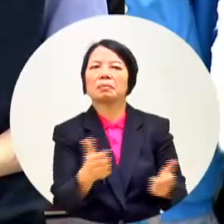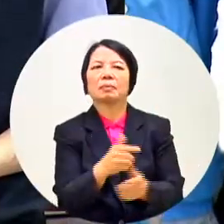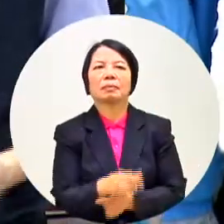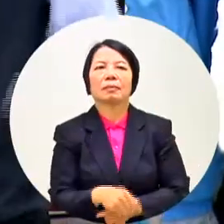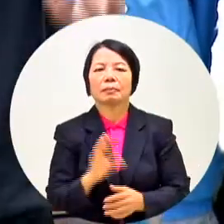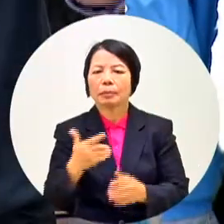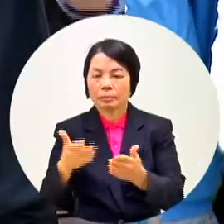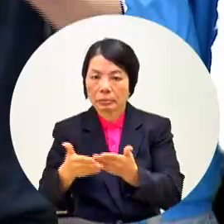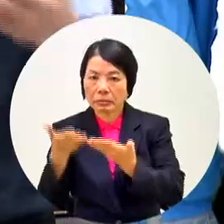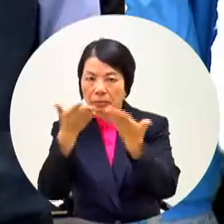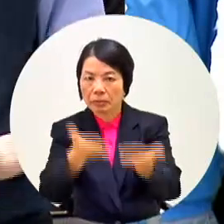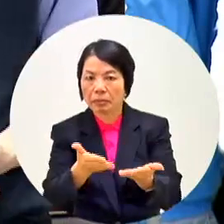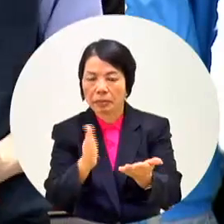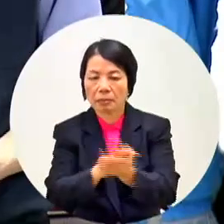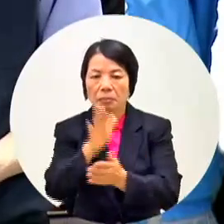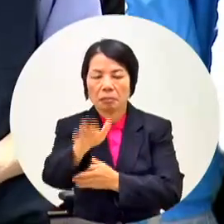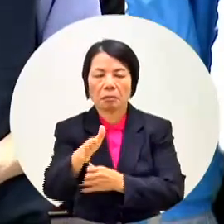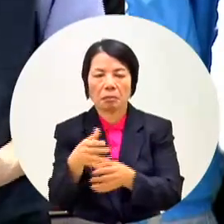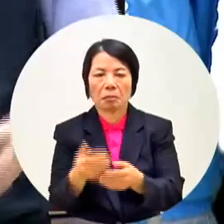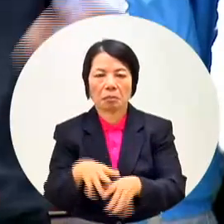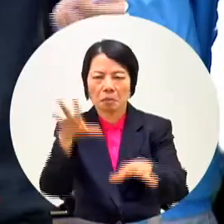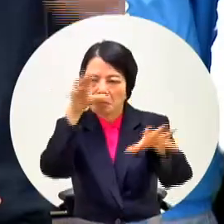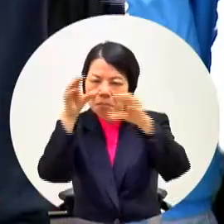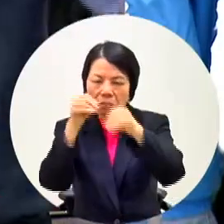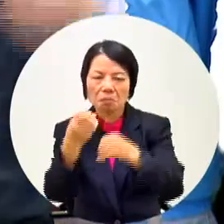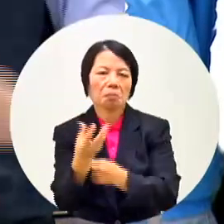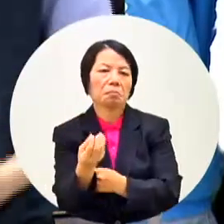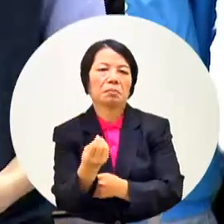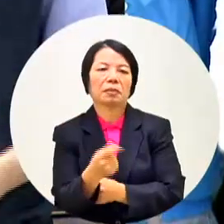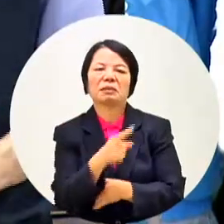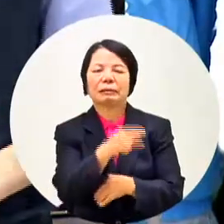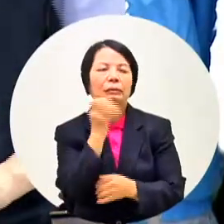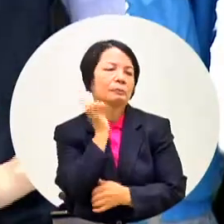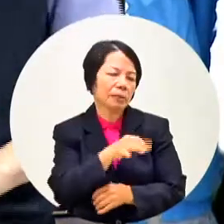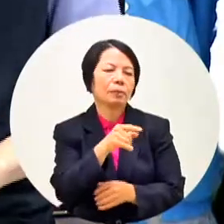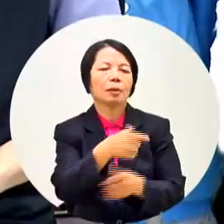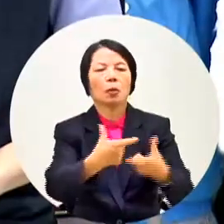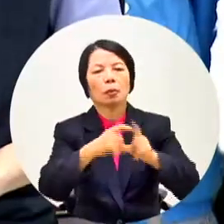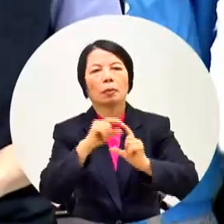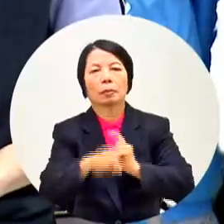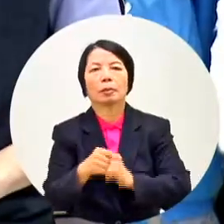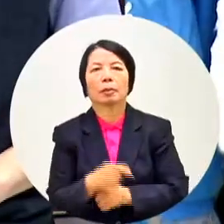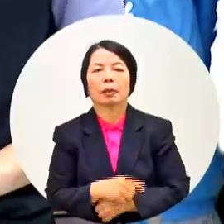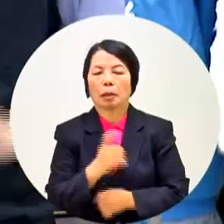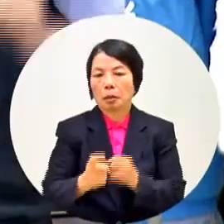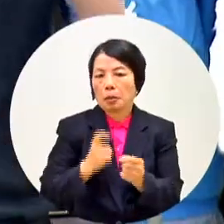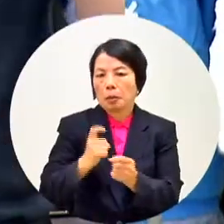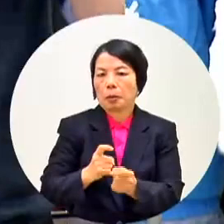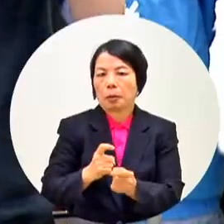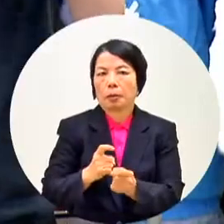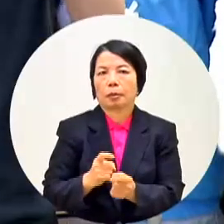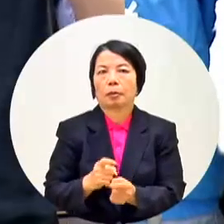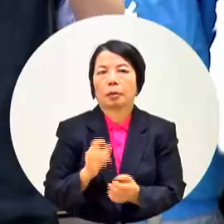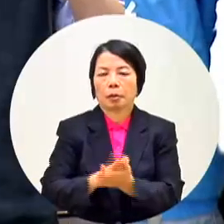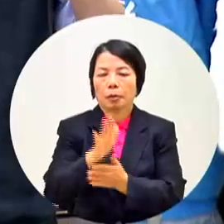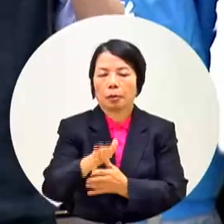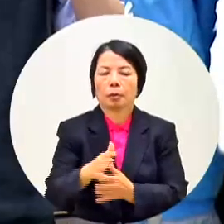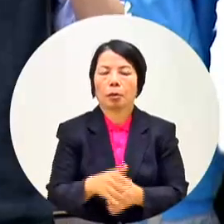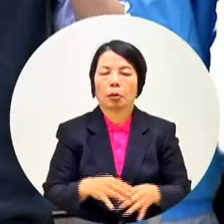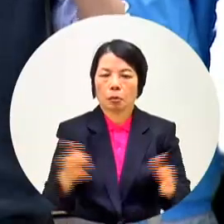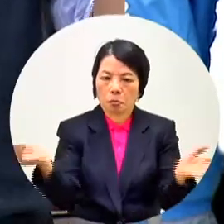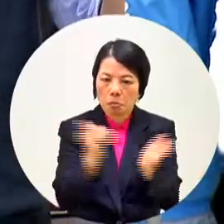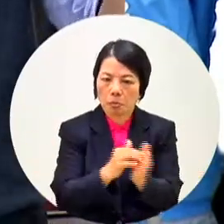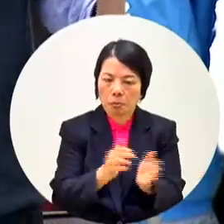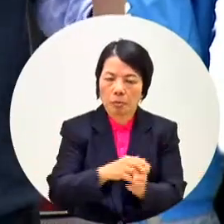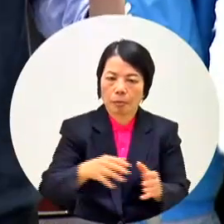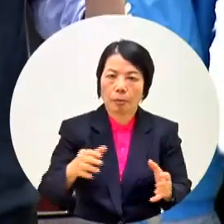野。如果我们今天各位大家团结，未来10年之后，高雄人口真的到了400-500万的时候，这些视野就变